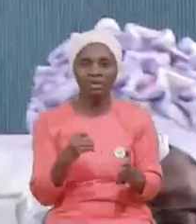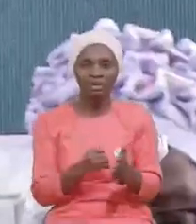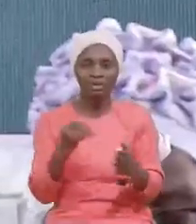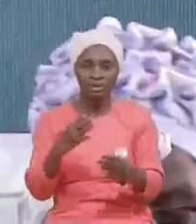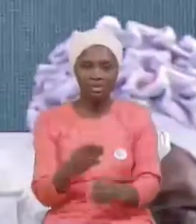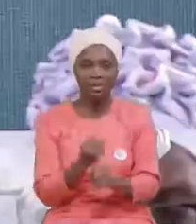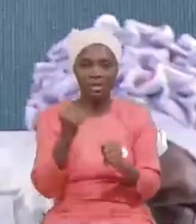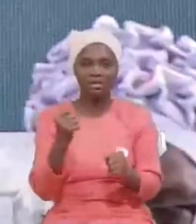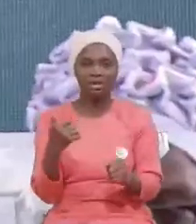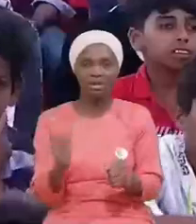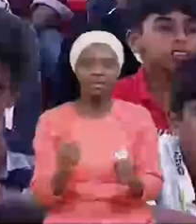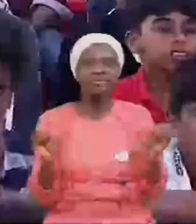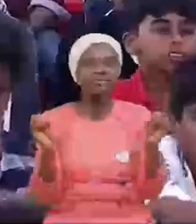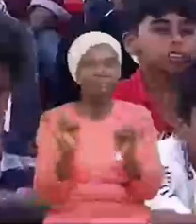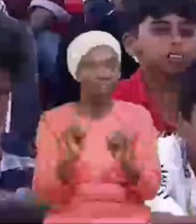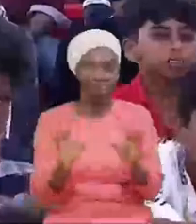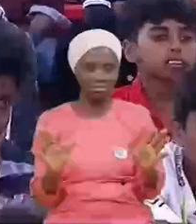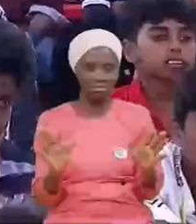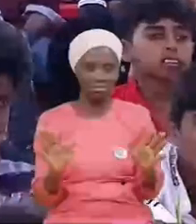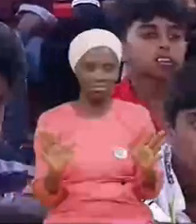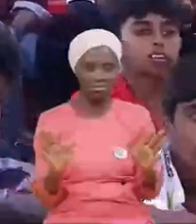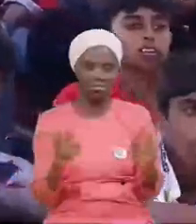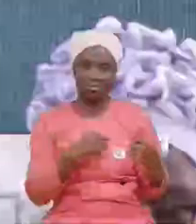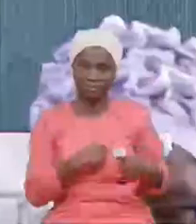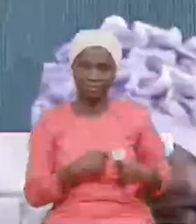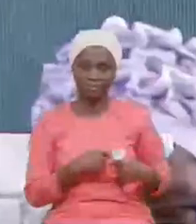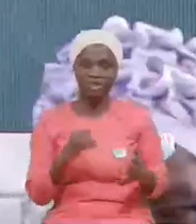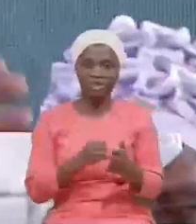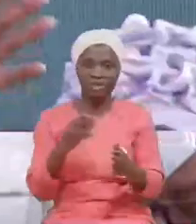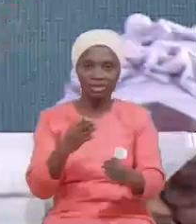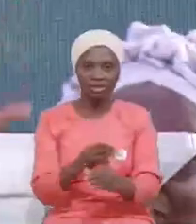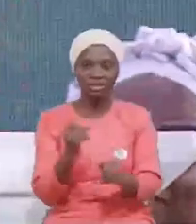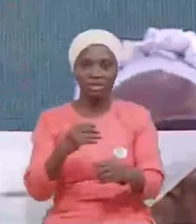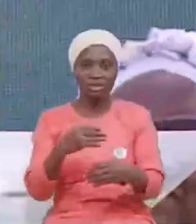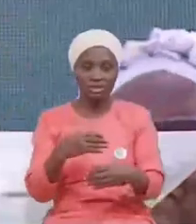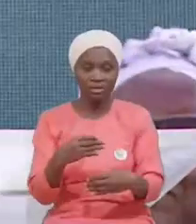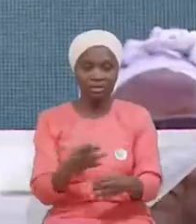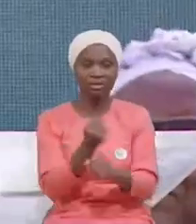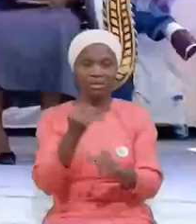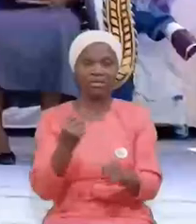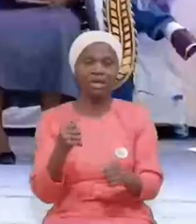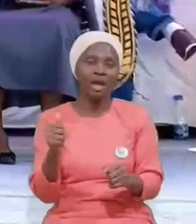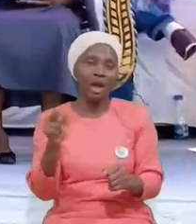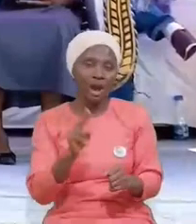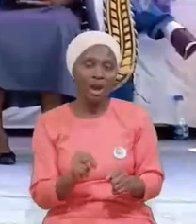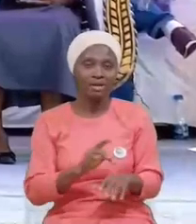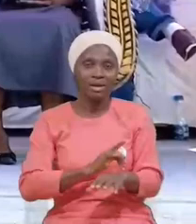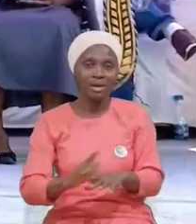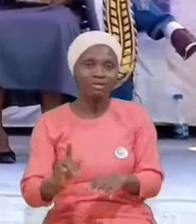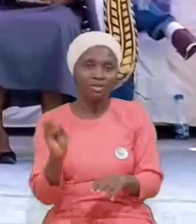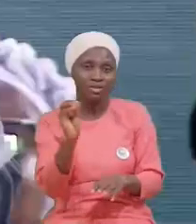Il prend une non-entité. Il prend un 0 vide.